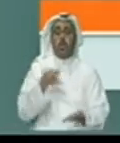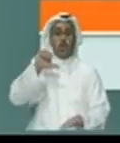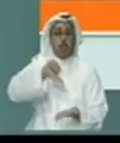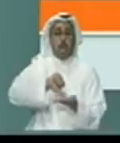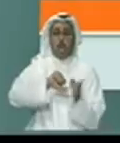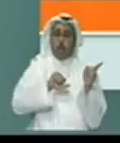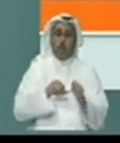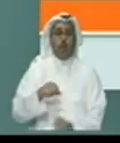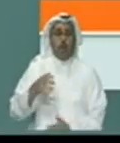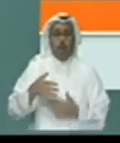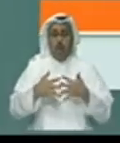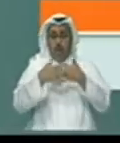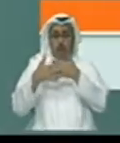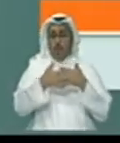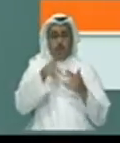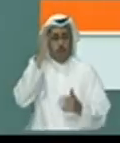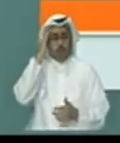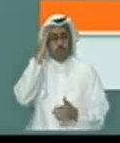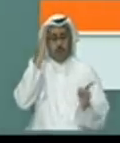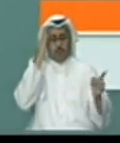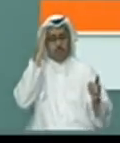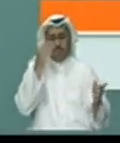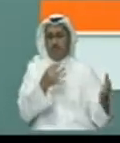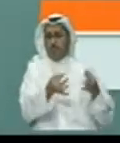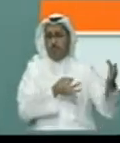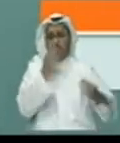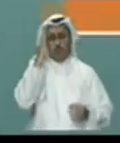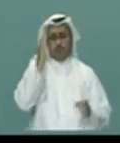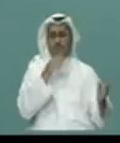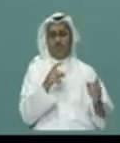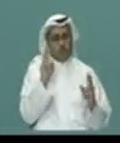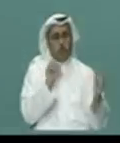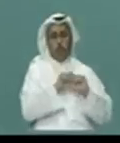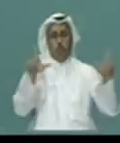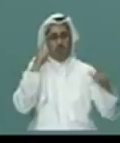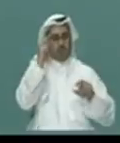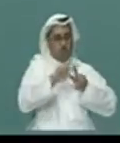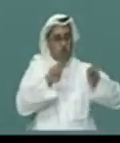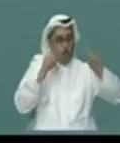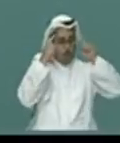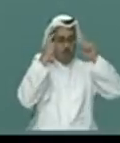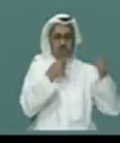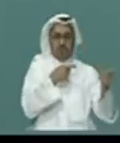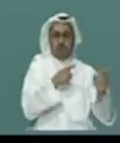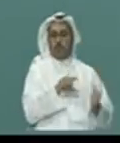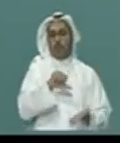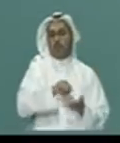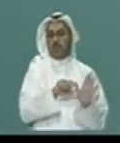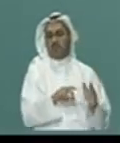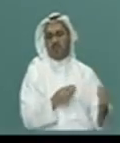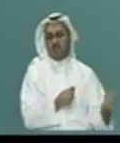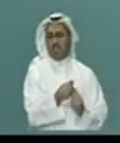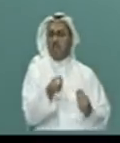تعرف الشيء هذا، ولكن الحمد لله أنه أمريكا وجهة نظرها متطابقة مع وجهة نظر السعودية أنه في طريقة التعامل